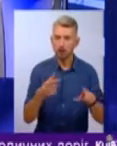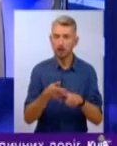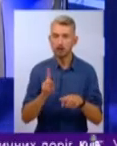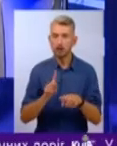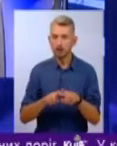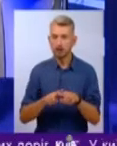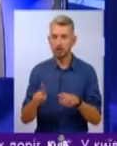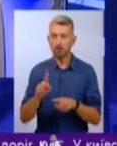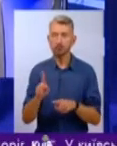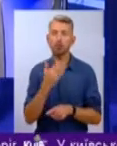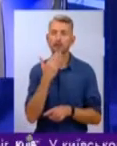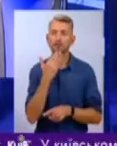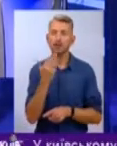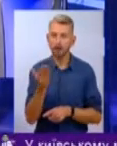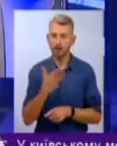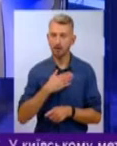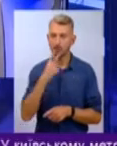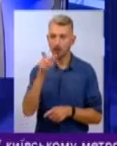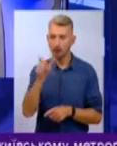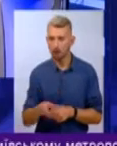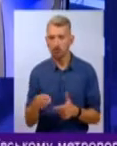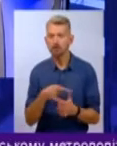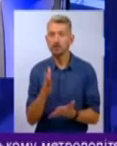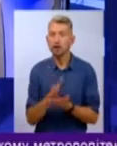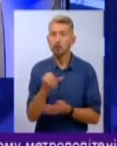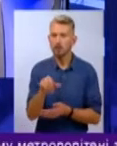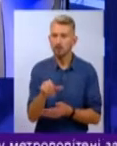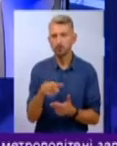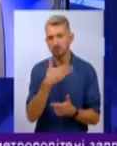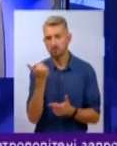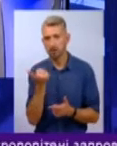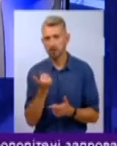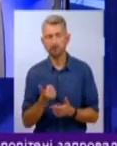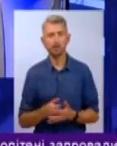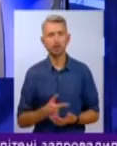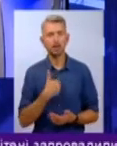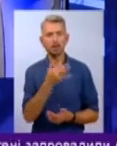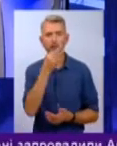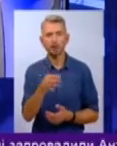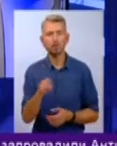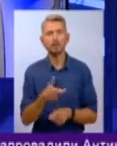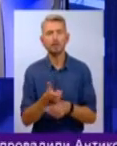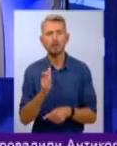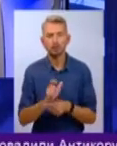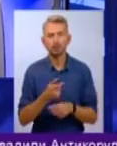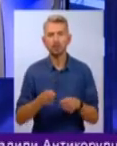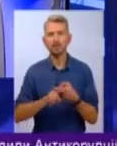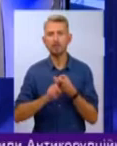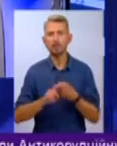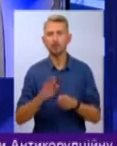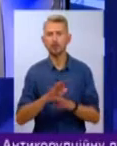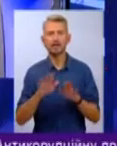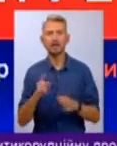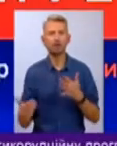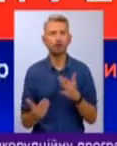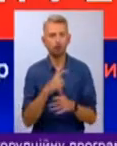що запитав наш глядач, чи є воно у вас і в якій формі? Я вам скажу навіть більше, це пов'язане не тільки з